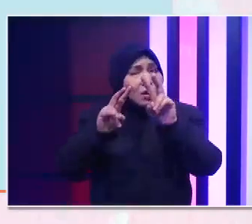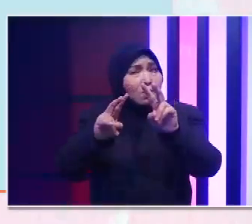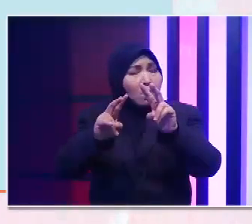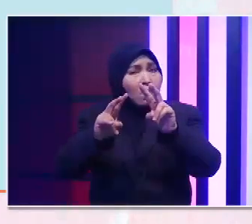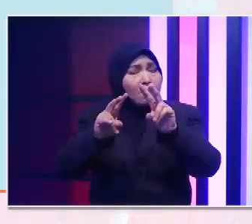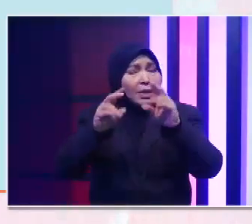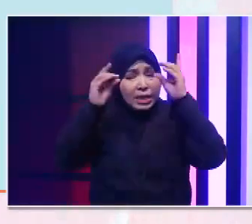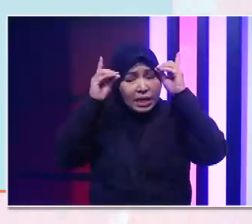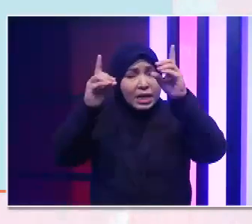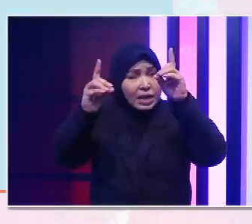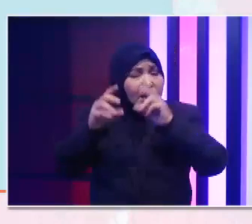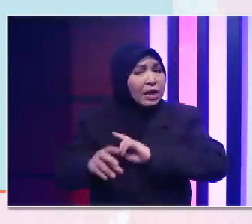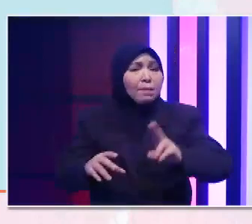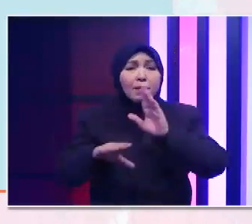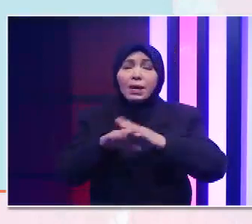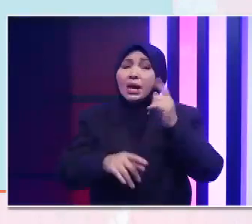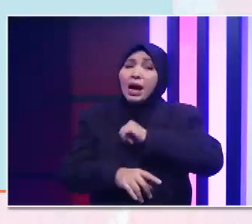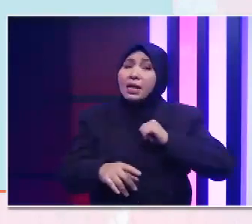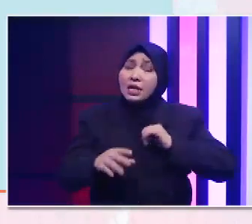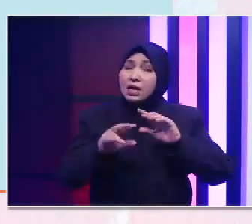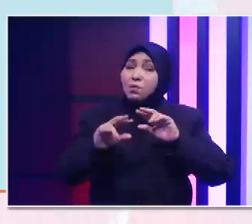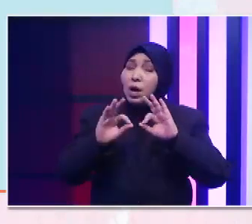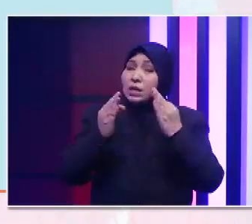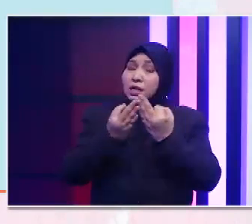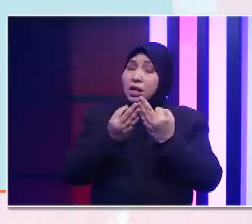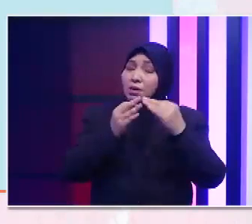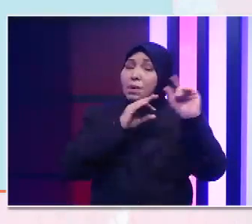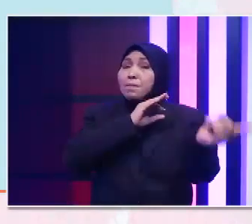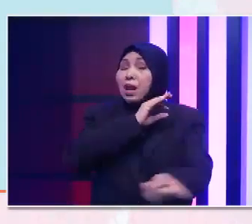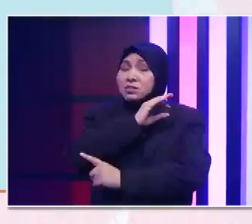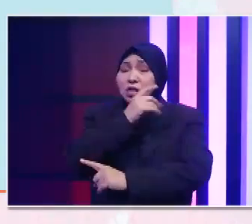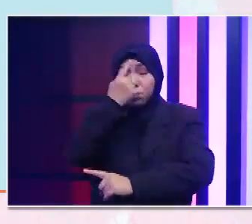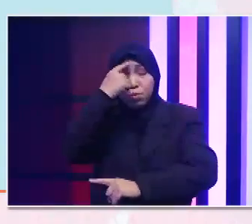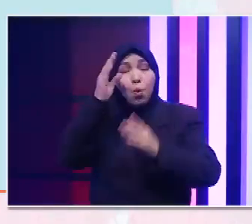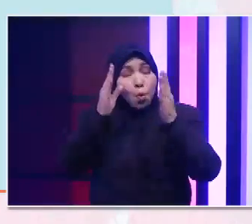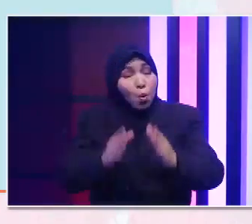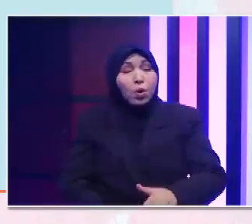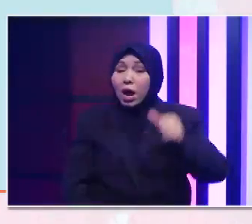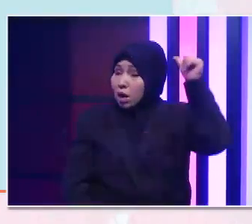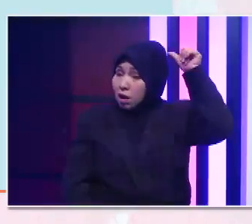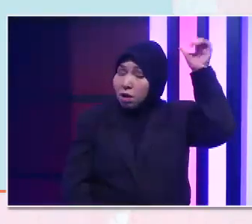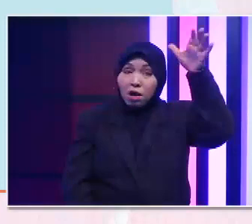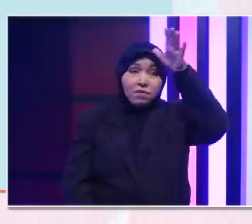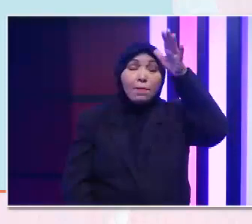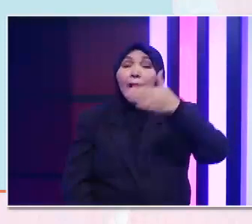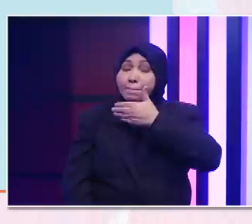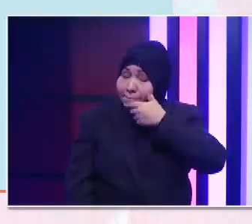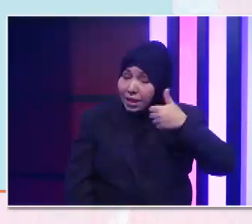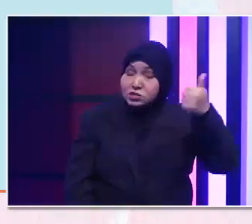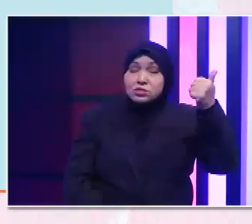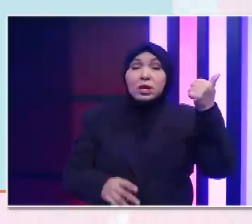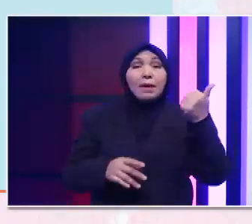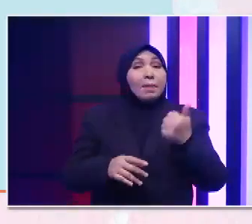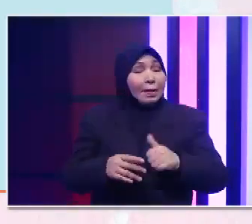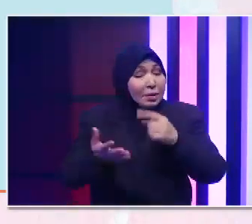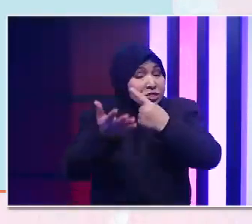pendidikan agama kepada ahli keluarga dan pembalasan bagi orang kafir nariie hitungan menarik perbincangan Insya Allah pada hari ini tapi